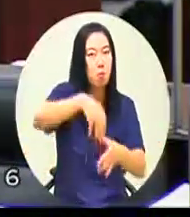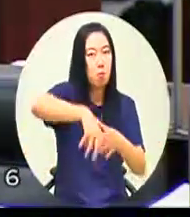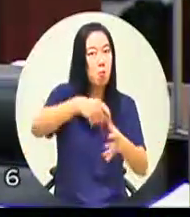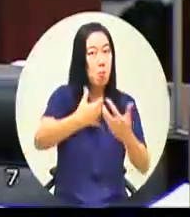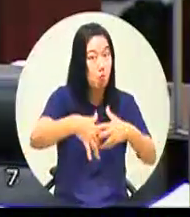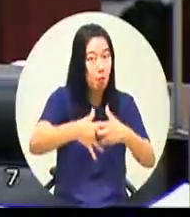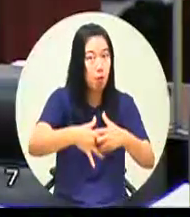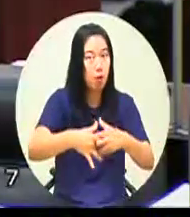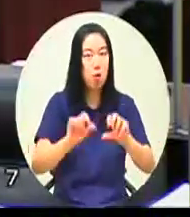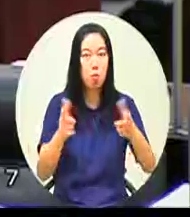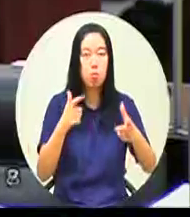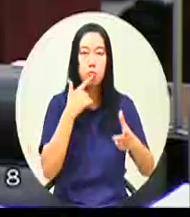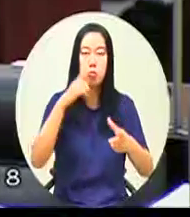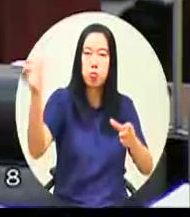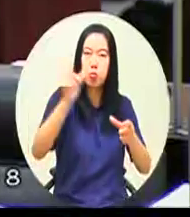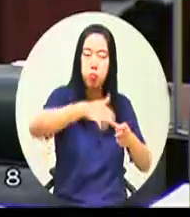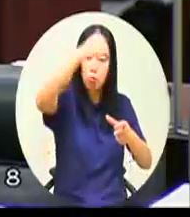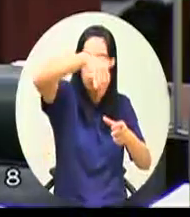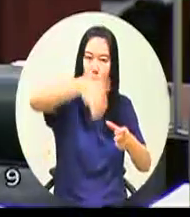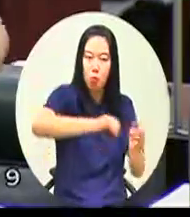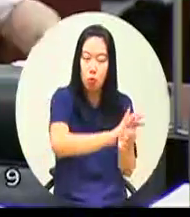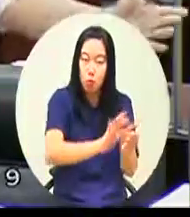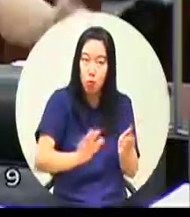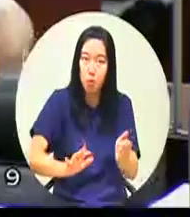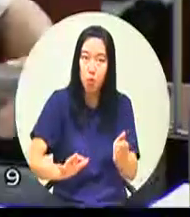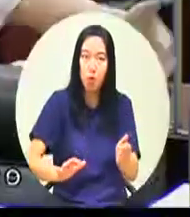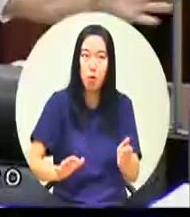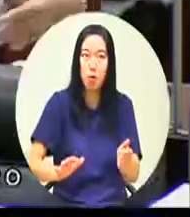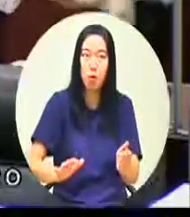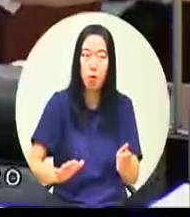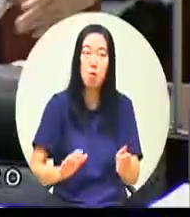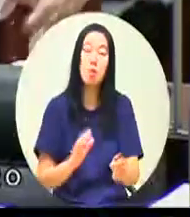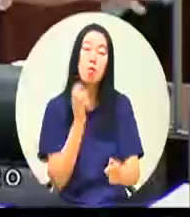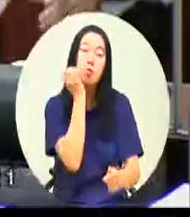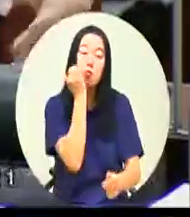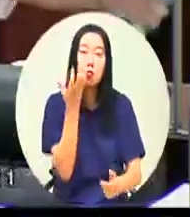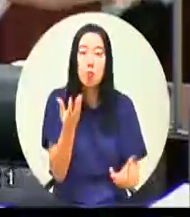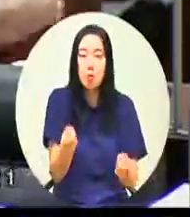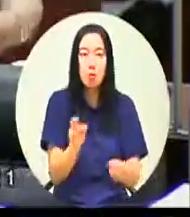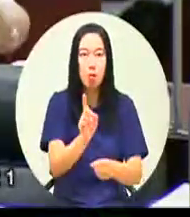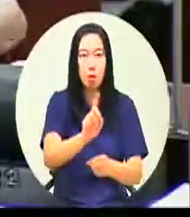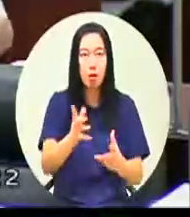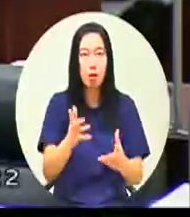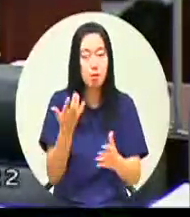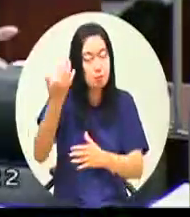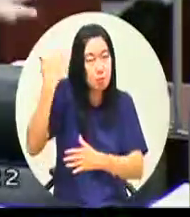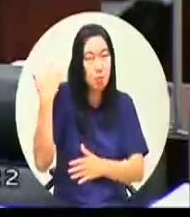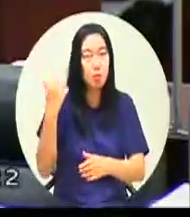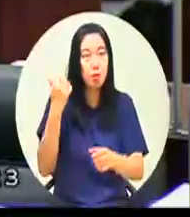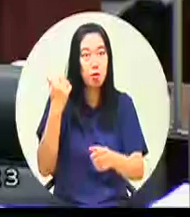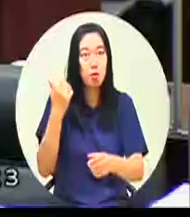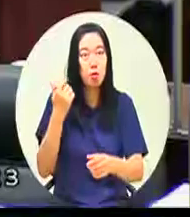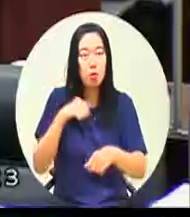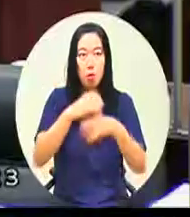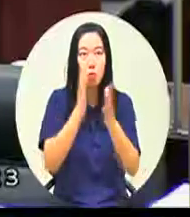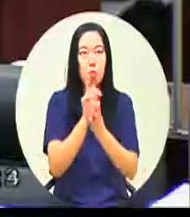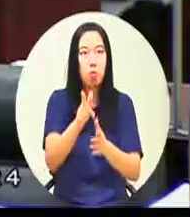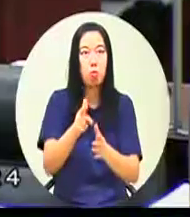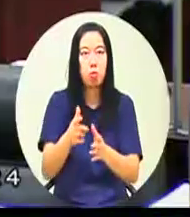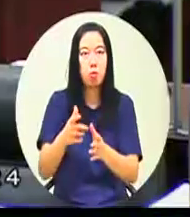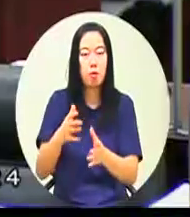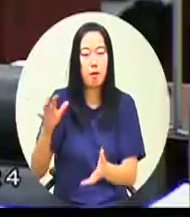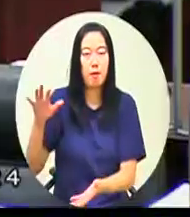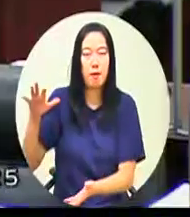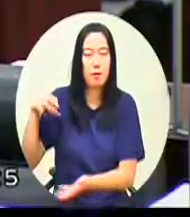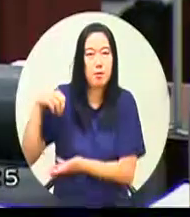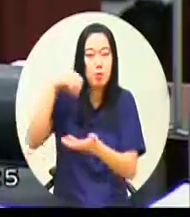台风过大这些受影响，吼、哦，不然迄时吼恁要。哦、要去过去、哦、要用的话都给也没办法过去嘛。